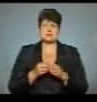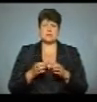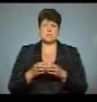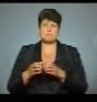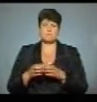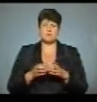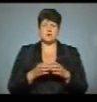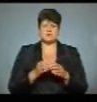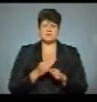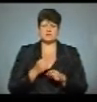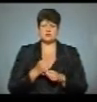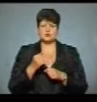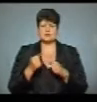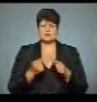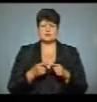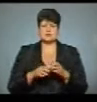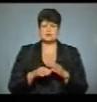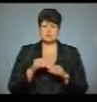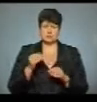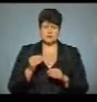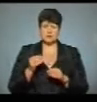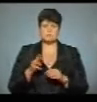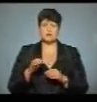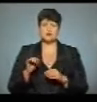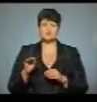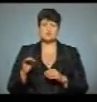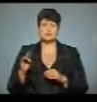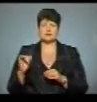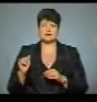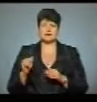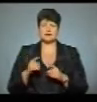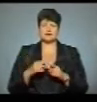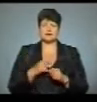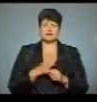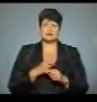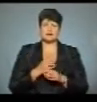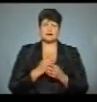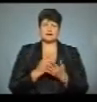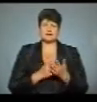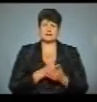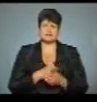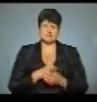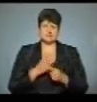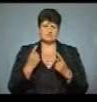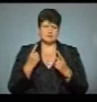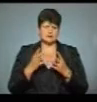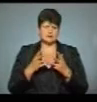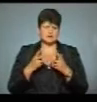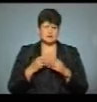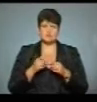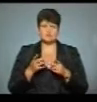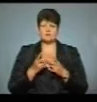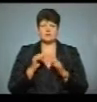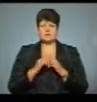які висувалися на дані вибори, і мажоритарних кандидатів. Дуже велика чисельність, тому відповідно треба